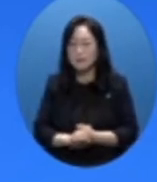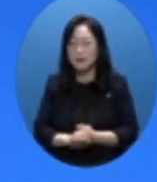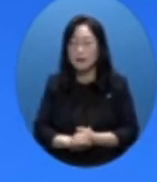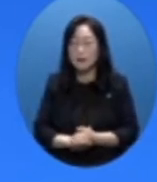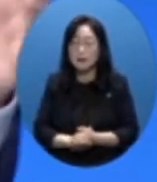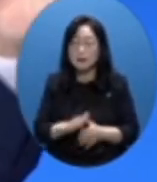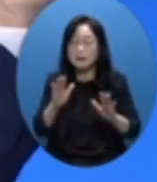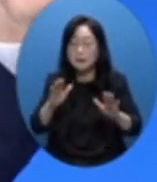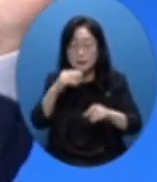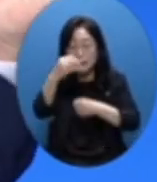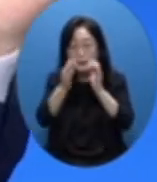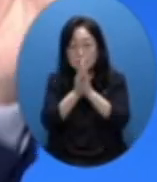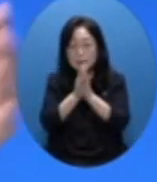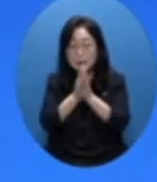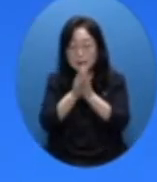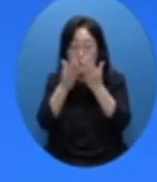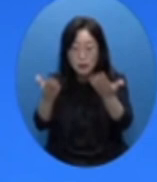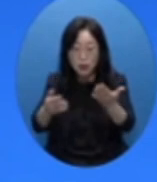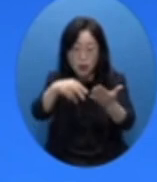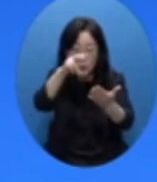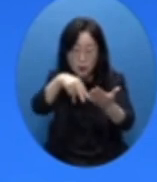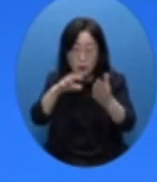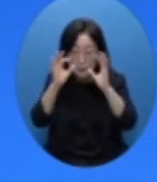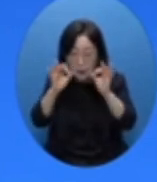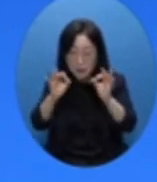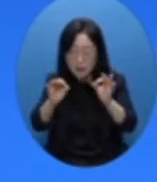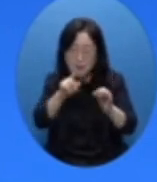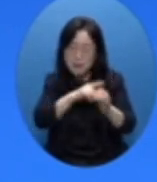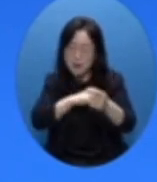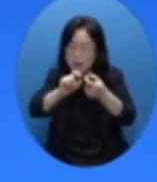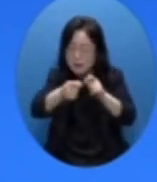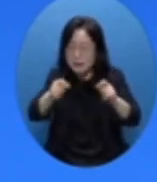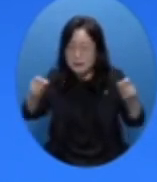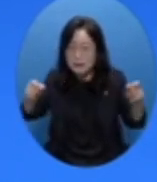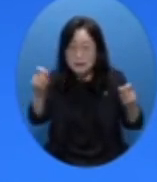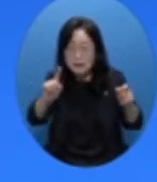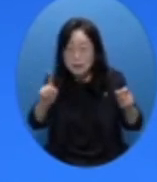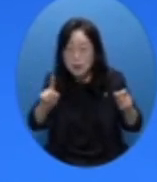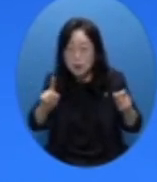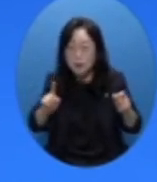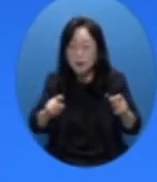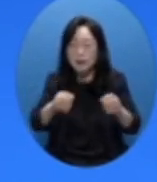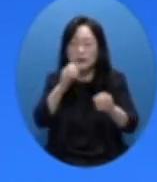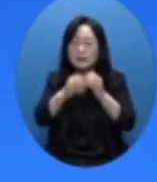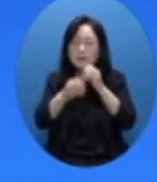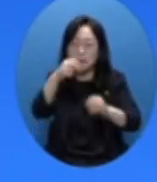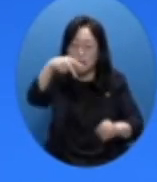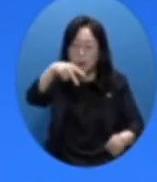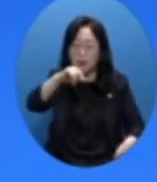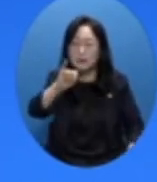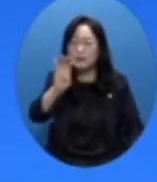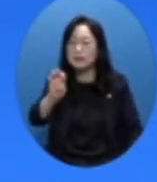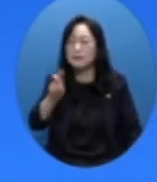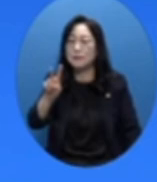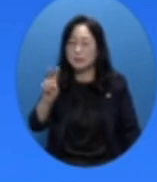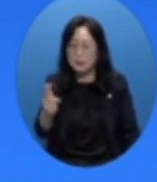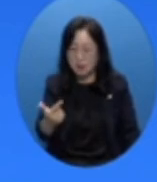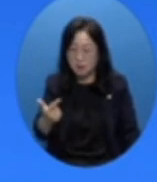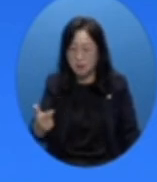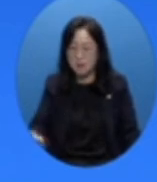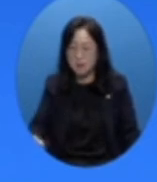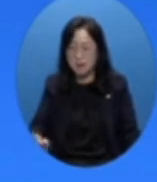성경을 제 2의 빈 장인 시편 그 첫